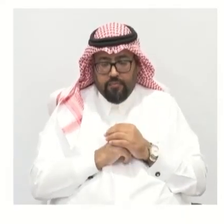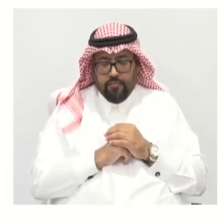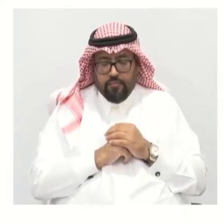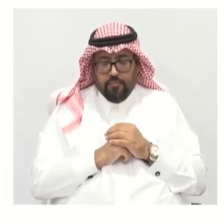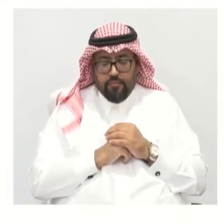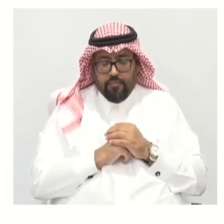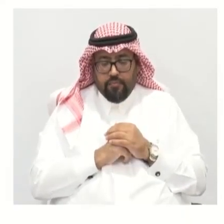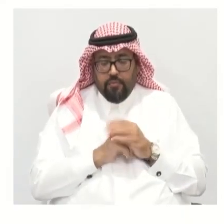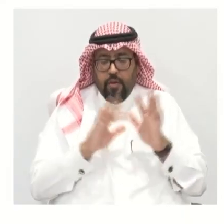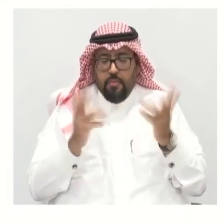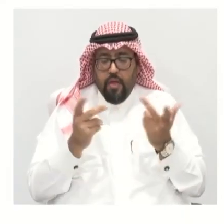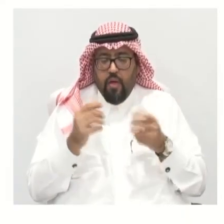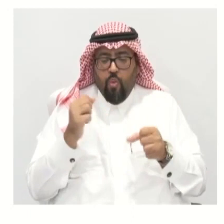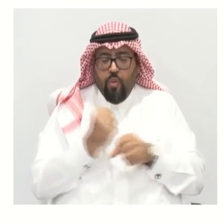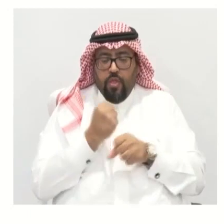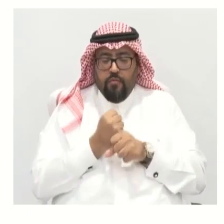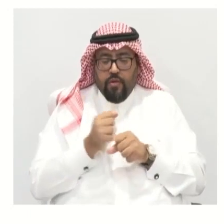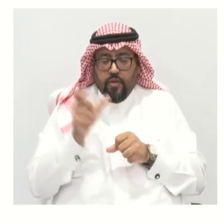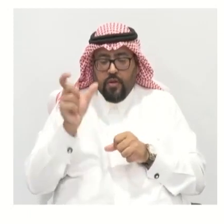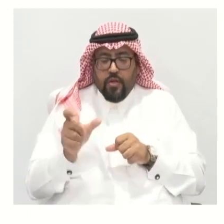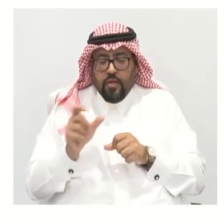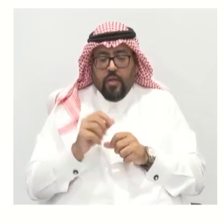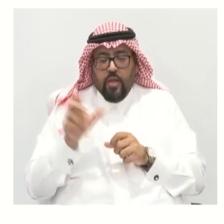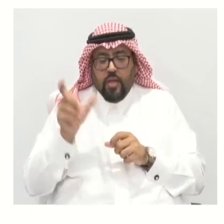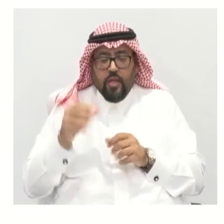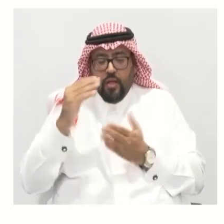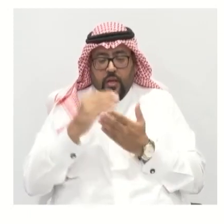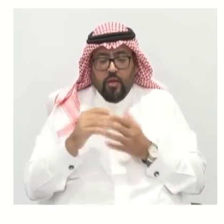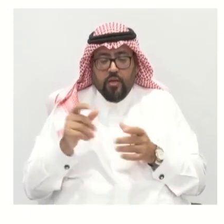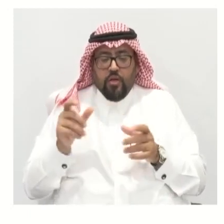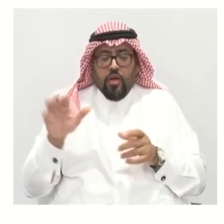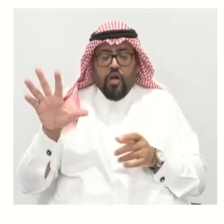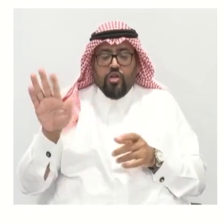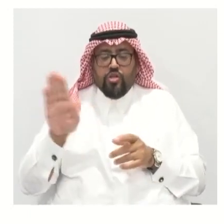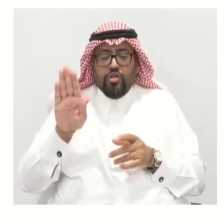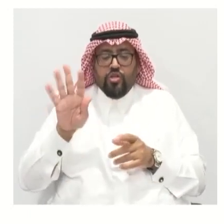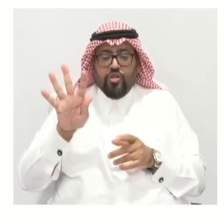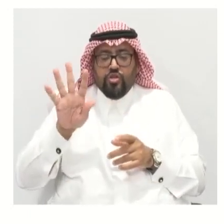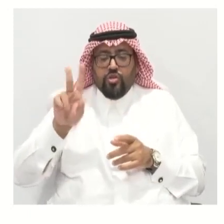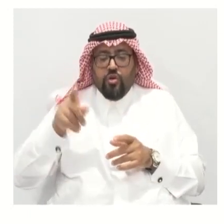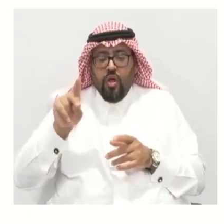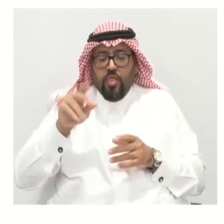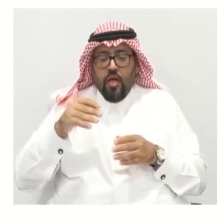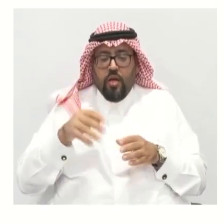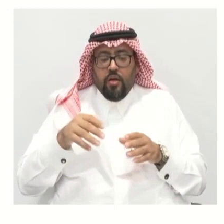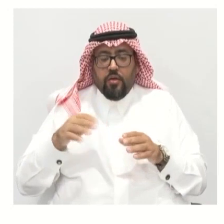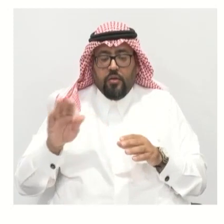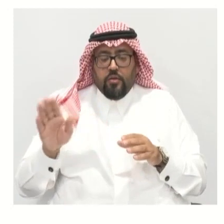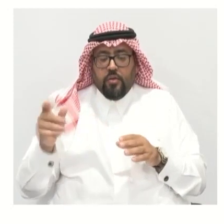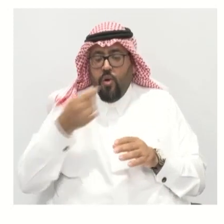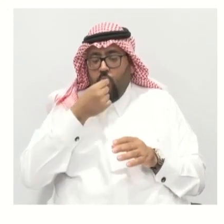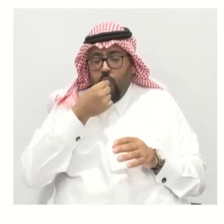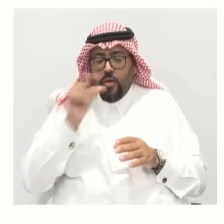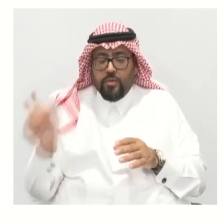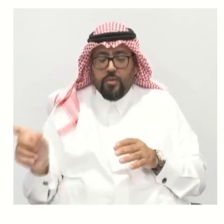رائعه ما هي وظائف الاجهزه التاليه الشرطه ما هي وظيفتها ما هي مهامها